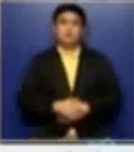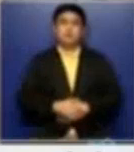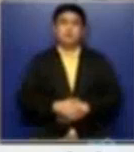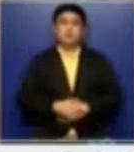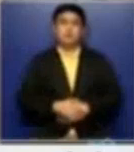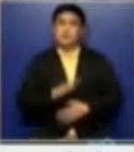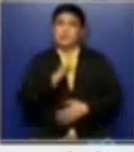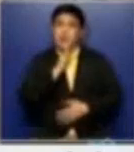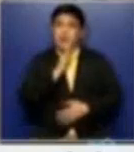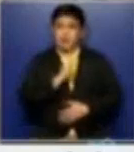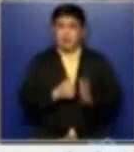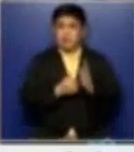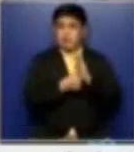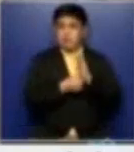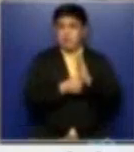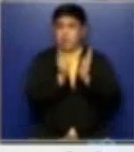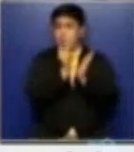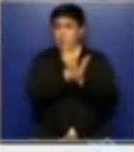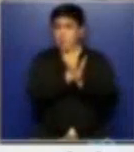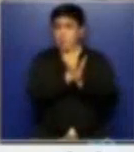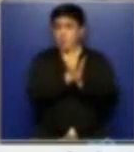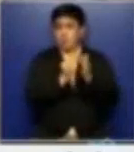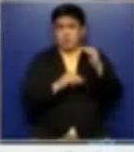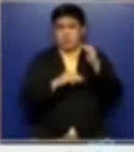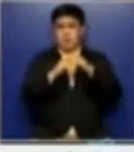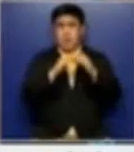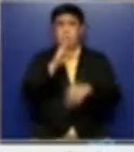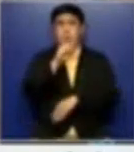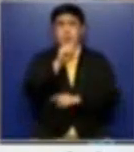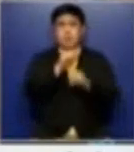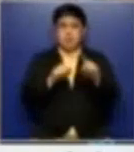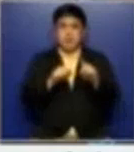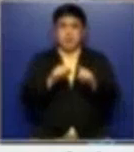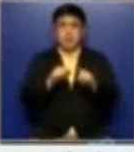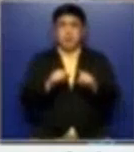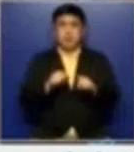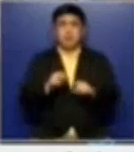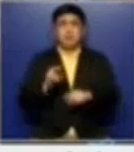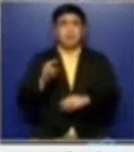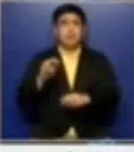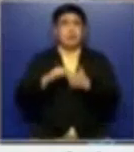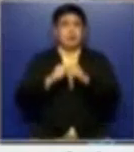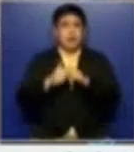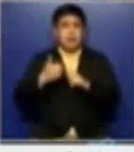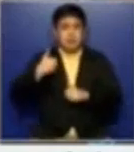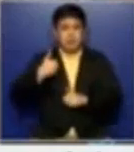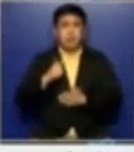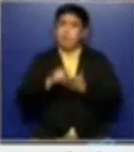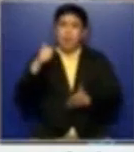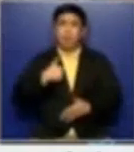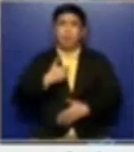ถ้านี่สาธารณะของประเทศมันไปแตะ60เมื่อไหร่สัญญาณอันตรายมาผมจะลา